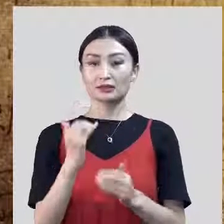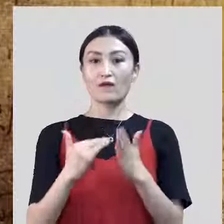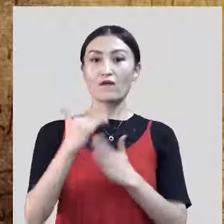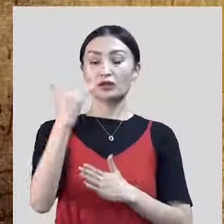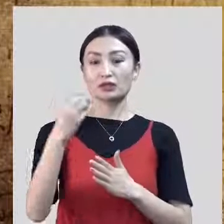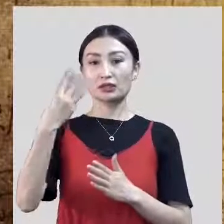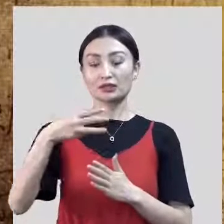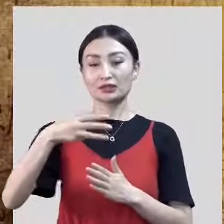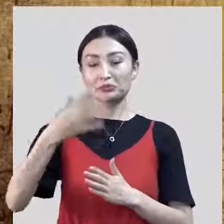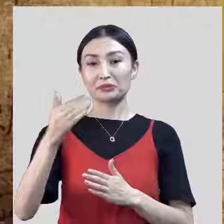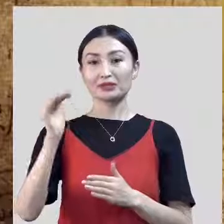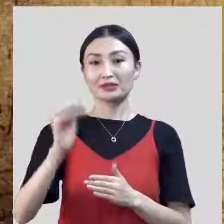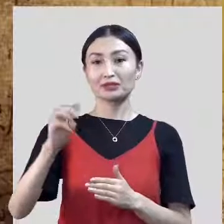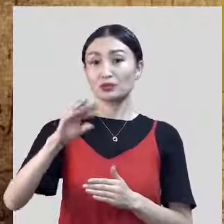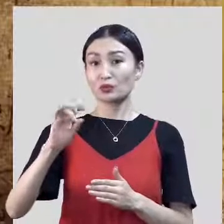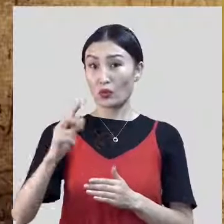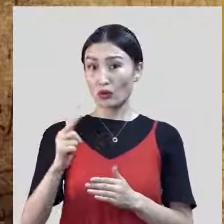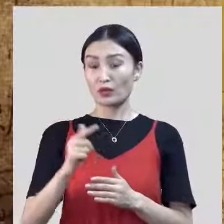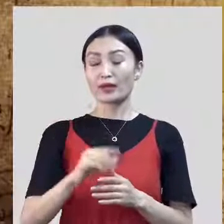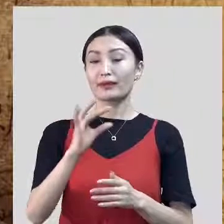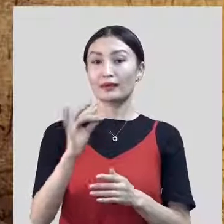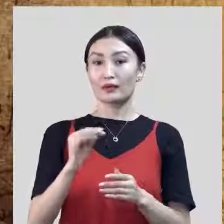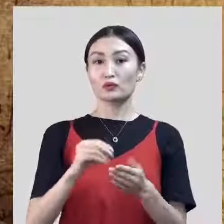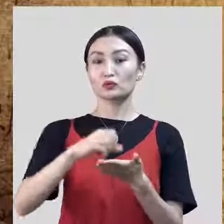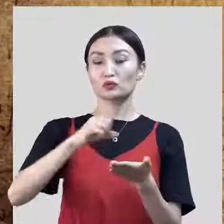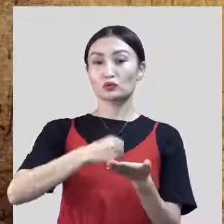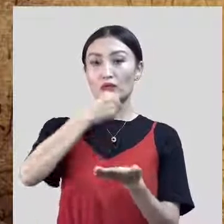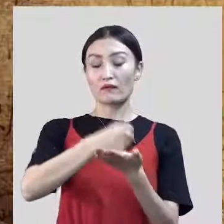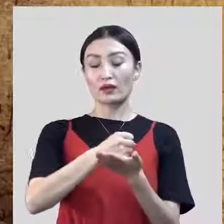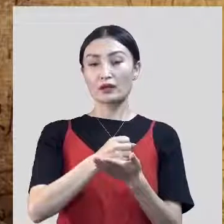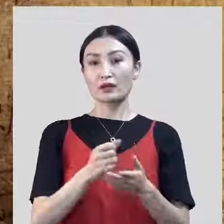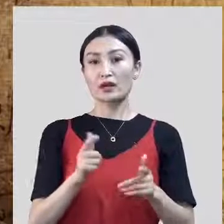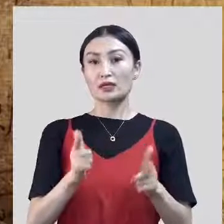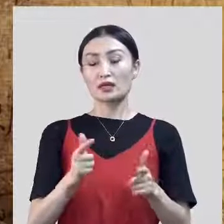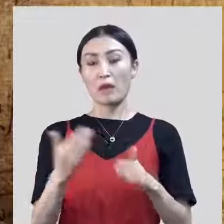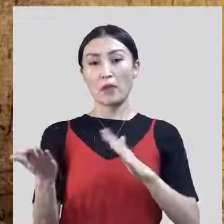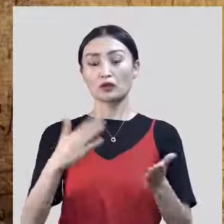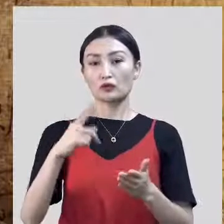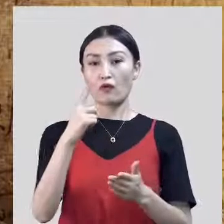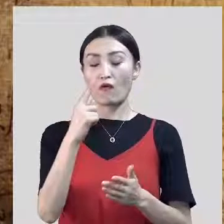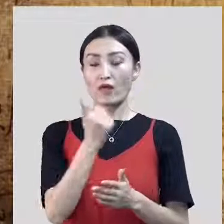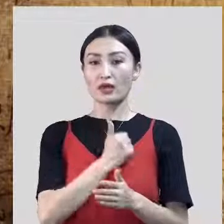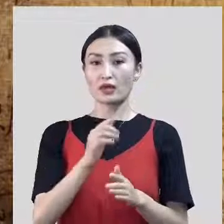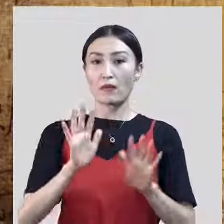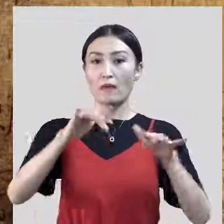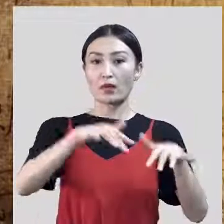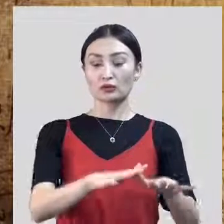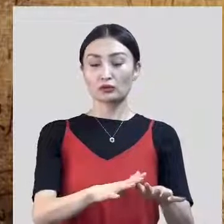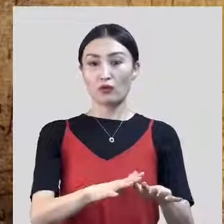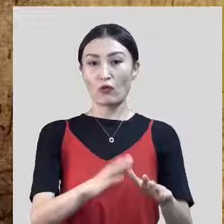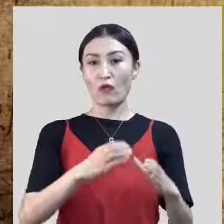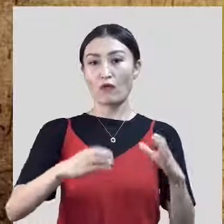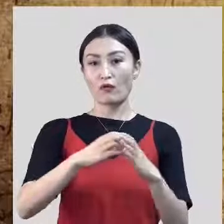35 тысяч тонн и становление соотношения между военно-морским флотом в классе